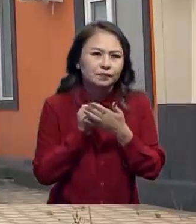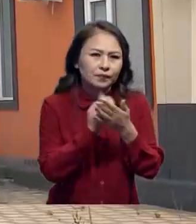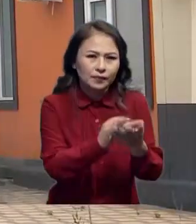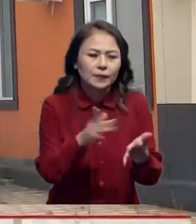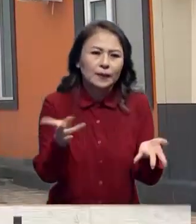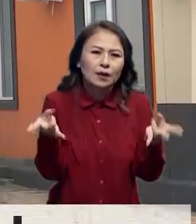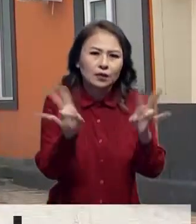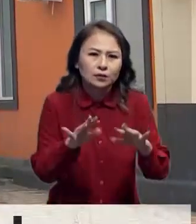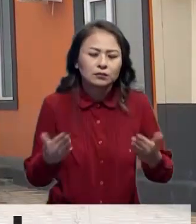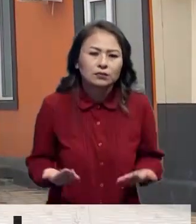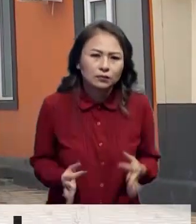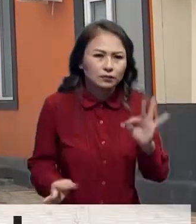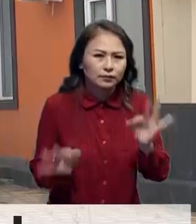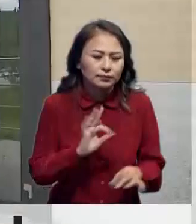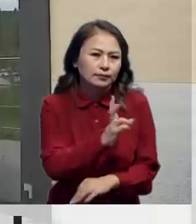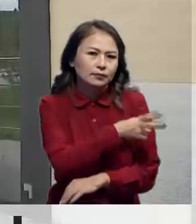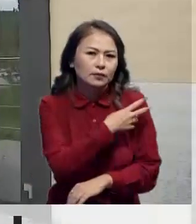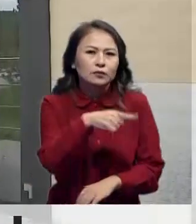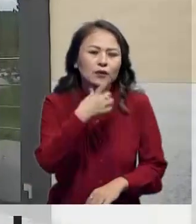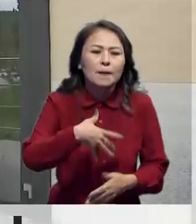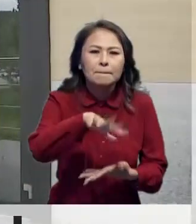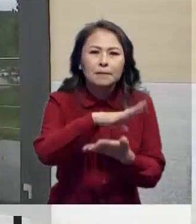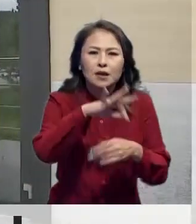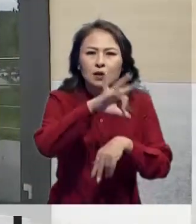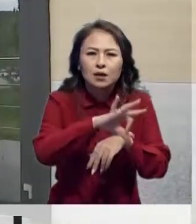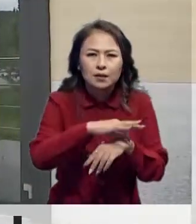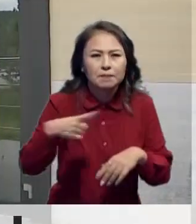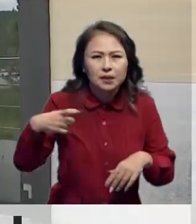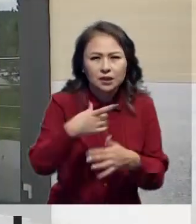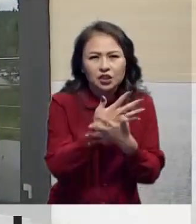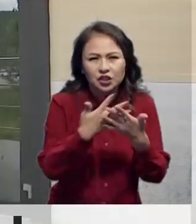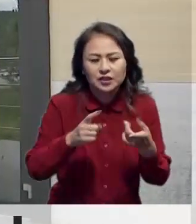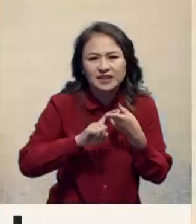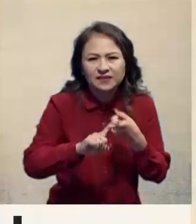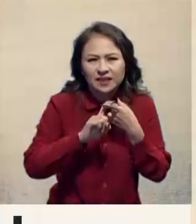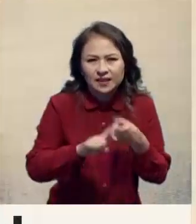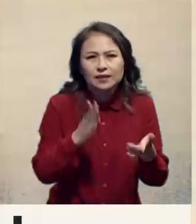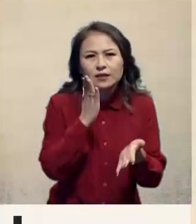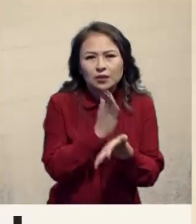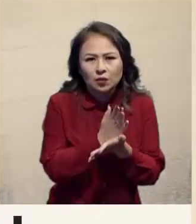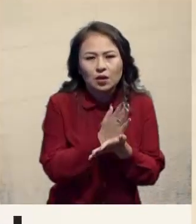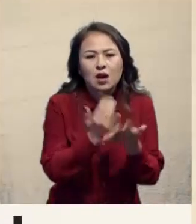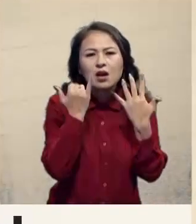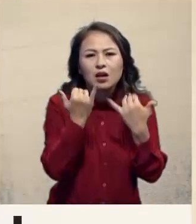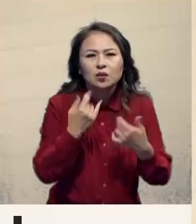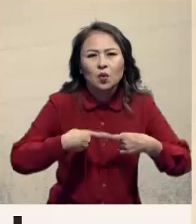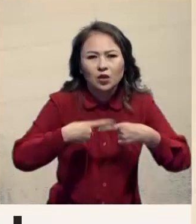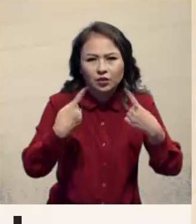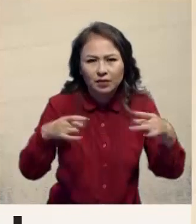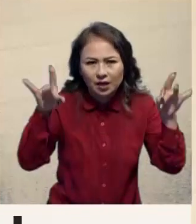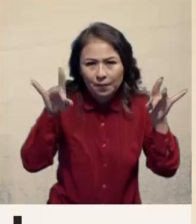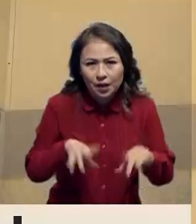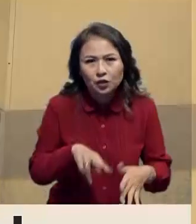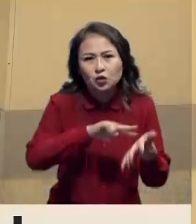жатыр. Қалғанының жағдайы қалыпты. Дәрігерлердің айтуынша, барлық науқасқа бактериялық ішек инфекциясы диагнозы қойылған. Қазір